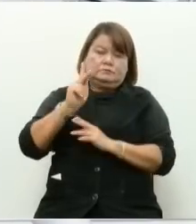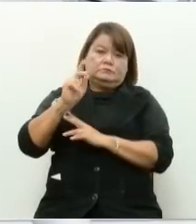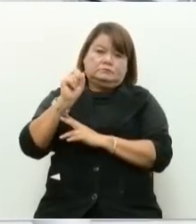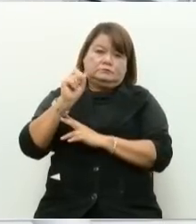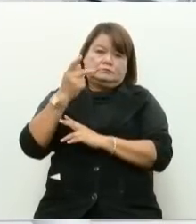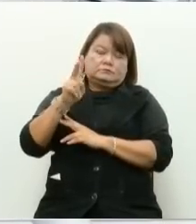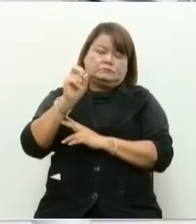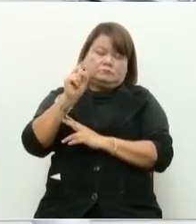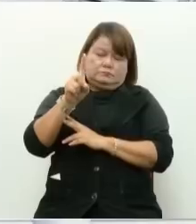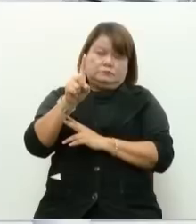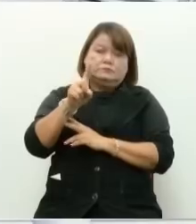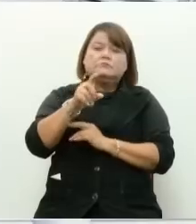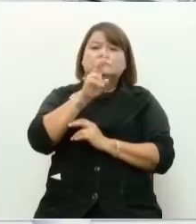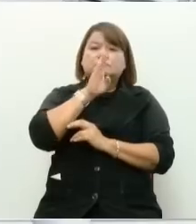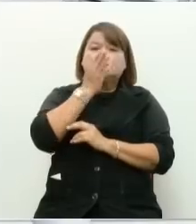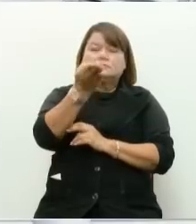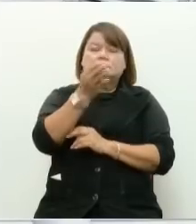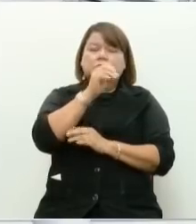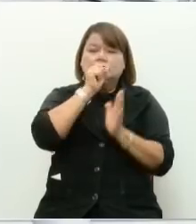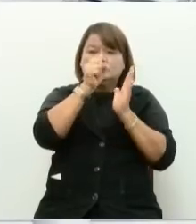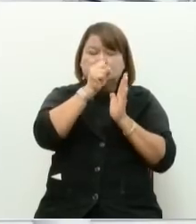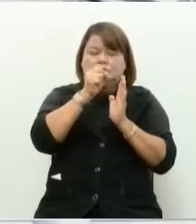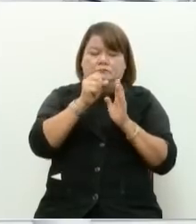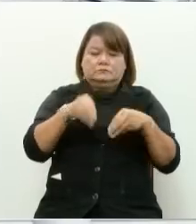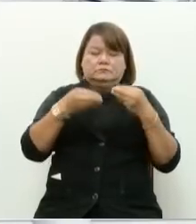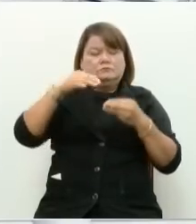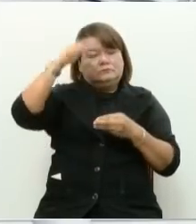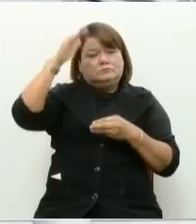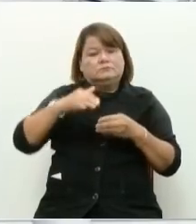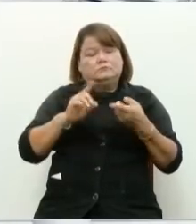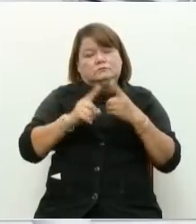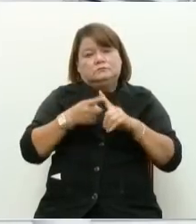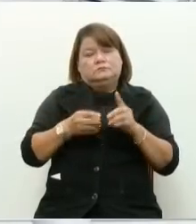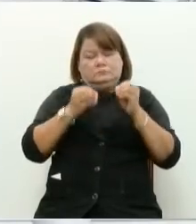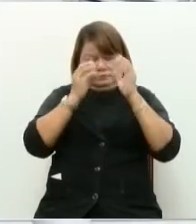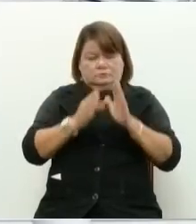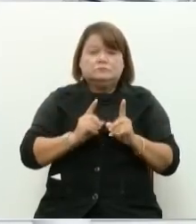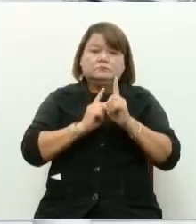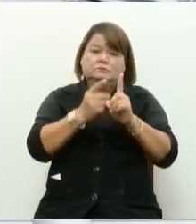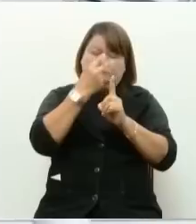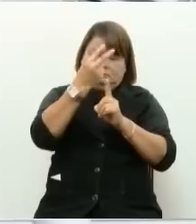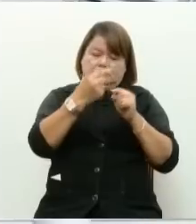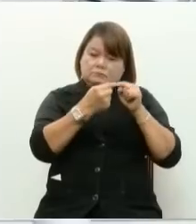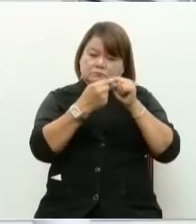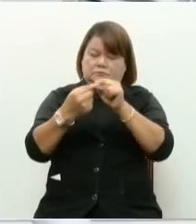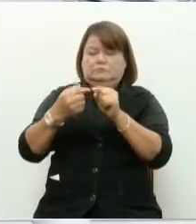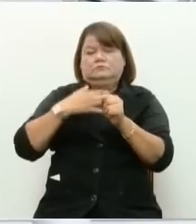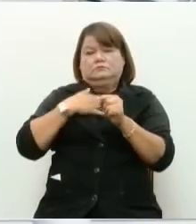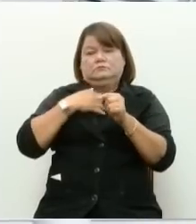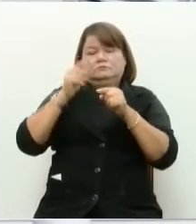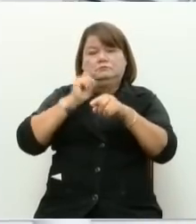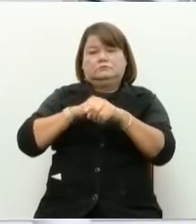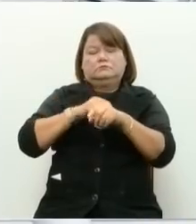ขอประชาสัมพันธ์ให้กับพี่น้องเพื่อนครูได้ติดตามซึ่งจะเป็นรายการต่อยอดจากผมไปจนถึงเวลาประ